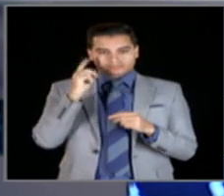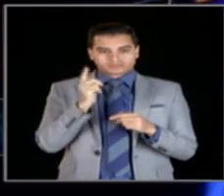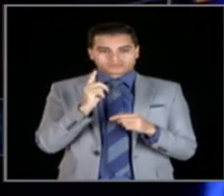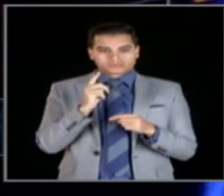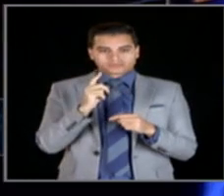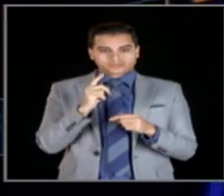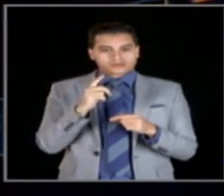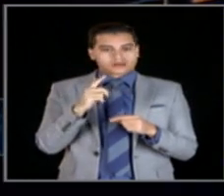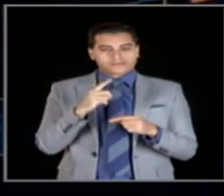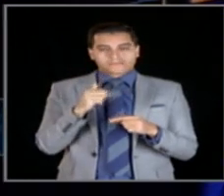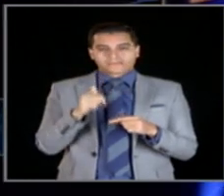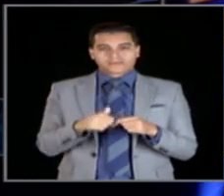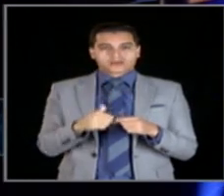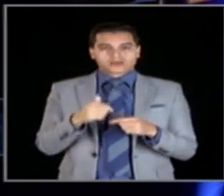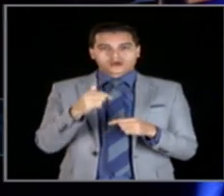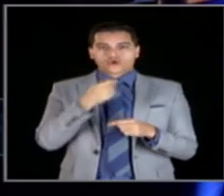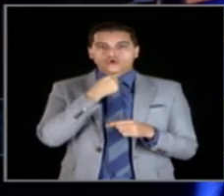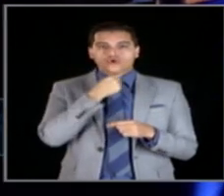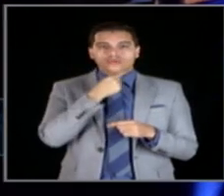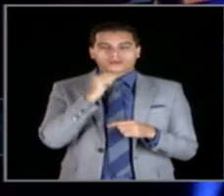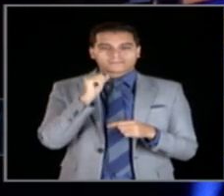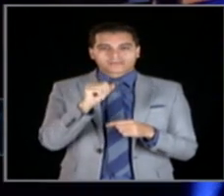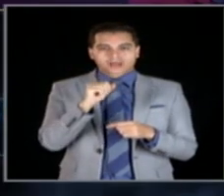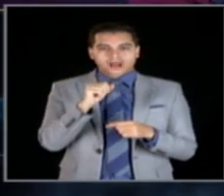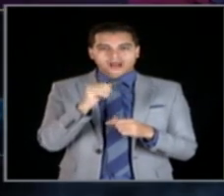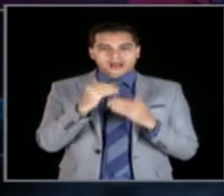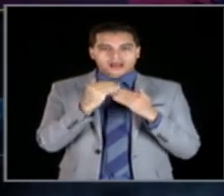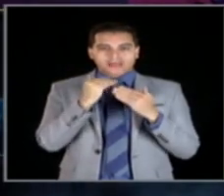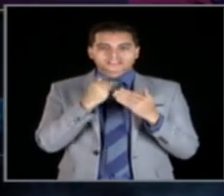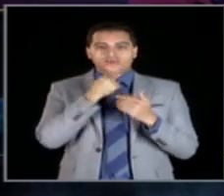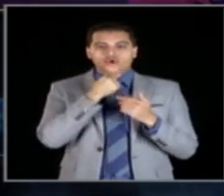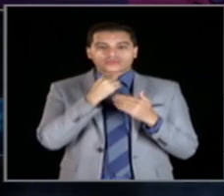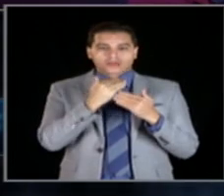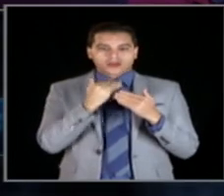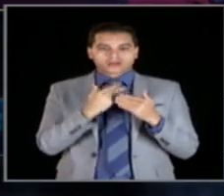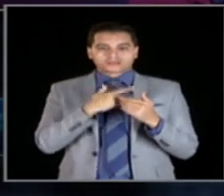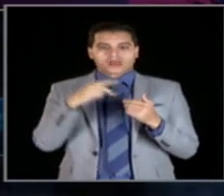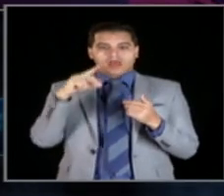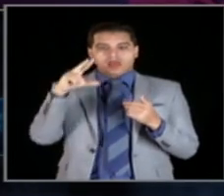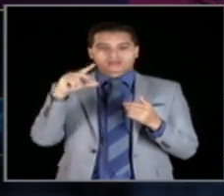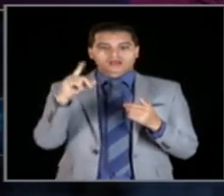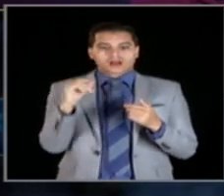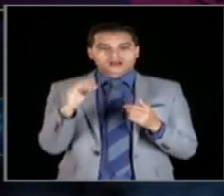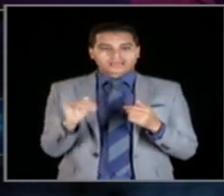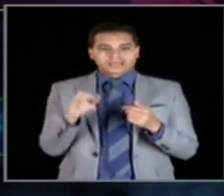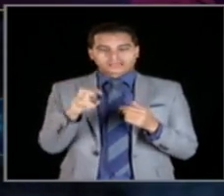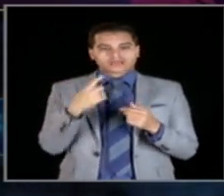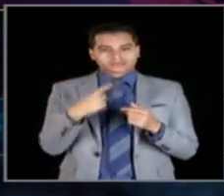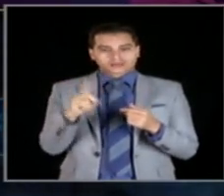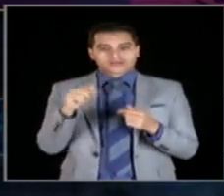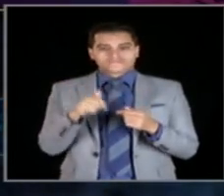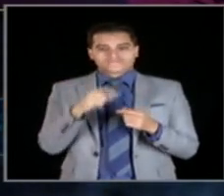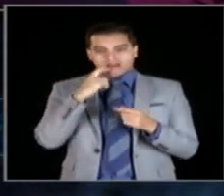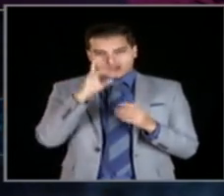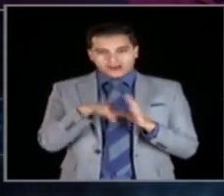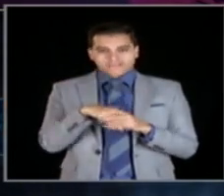كاظم الساهر. غلط. ما هو اسم الغدة التي تقع أسفل الحنجرة؟ الدرقية. صح. فنان قام بدور صلاح أبو العزم في